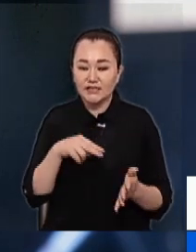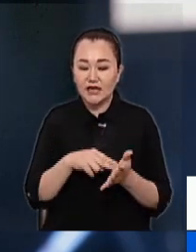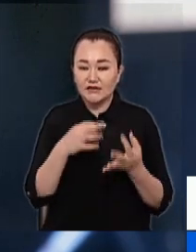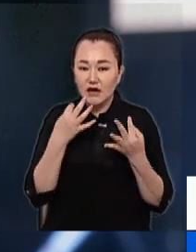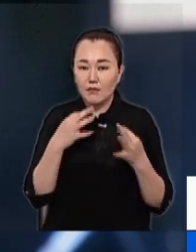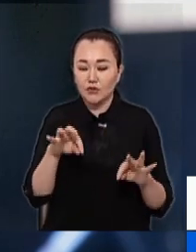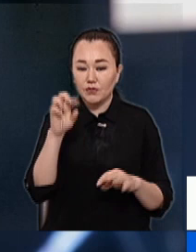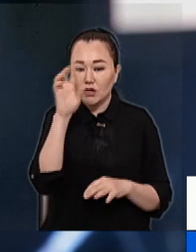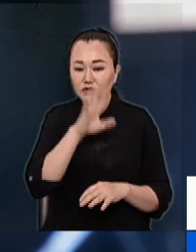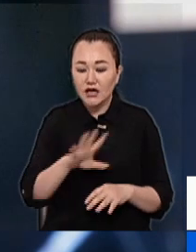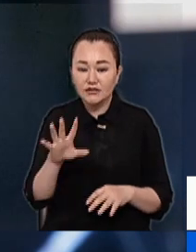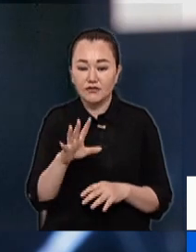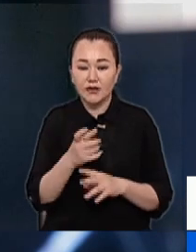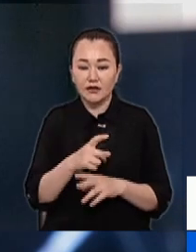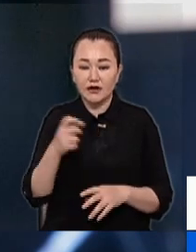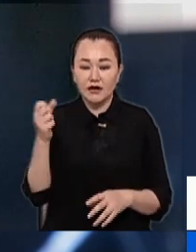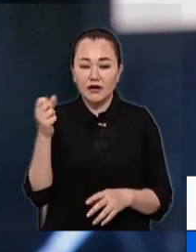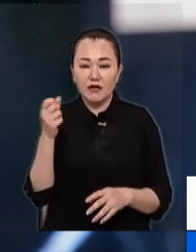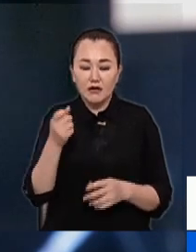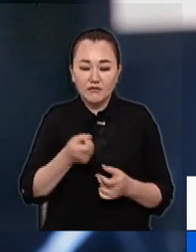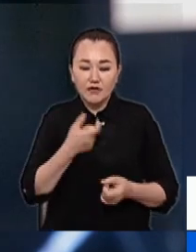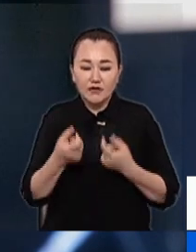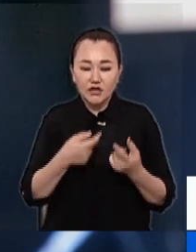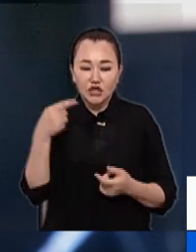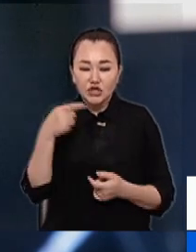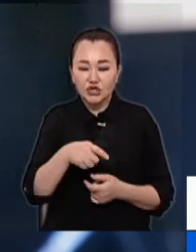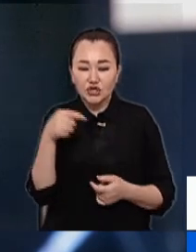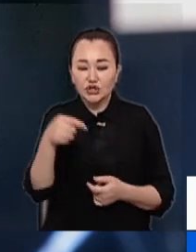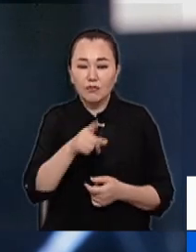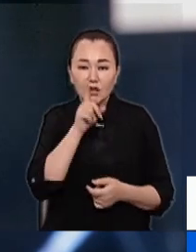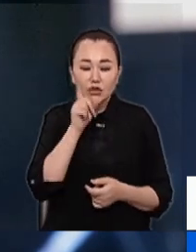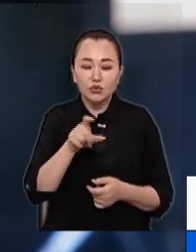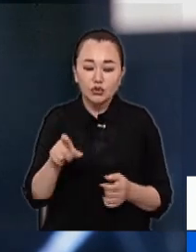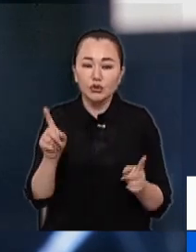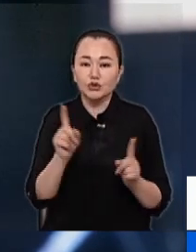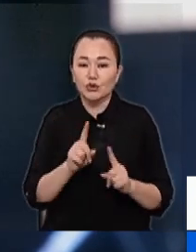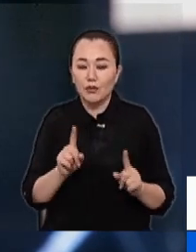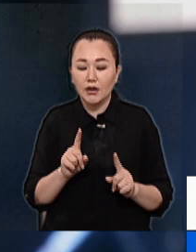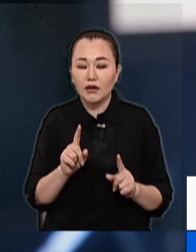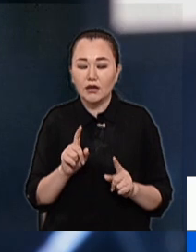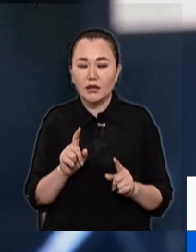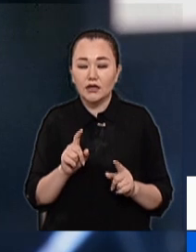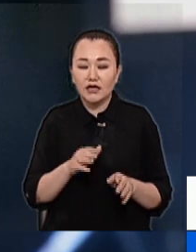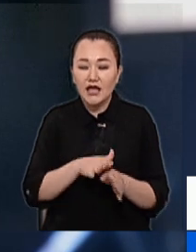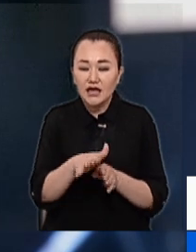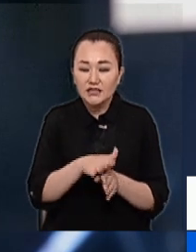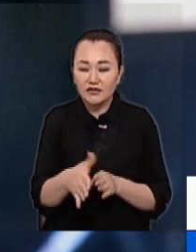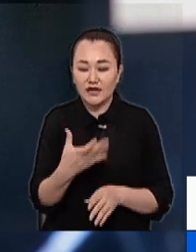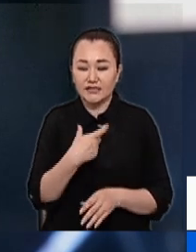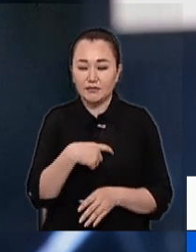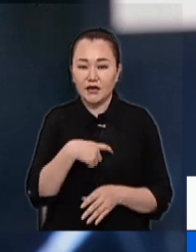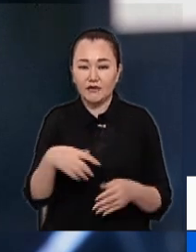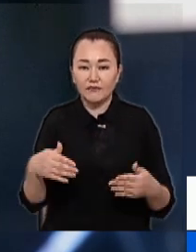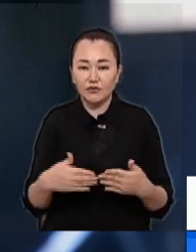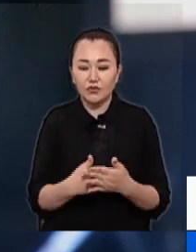независимым государством. Это вдохновило тысячи и тысячи молодых людей для того, чтобы реализовать себя в